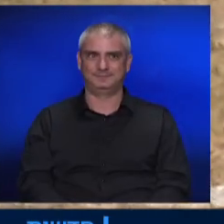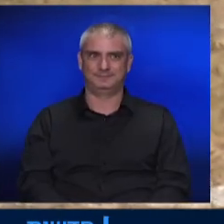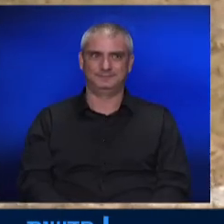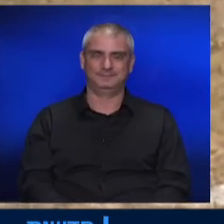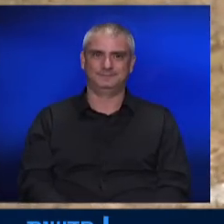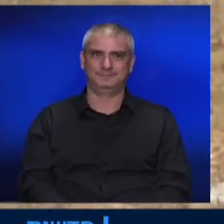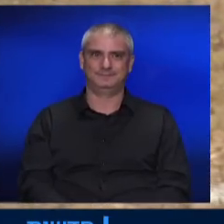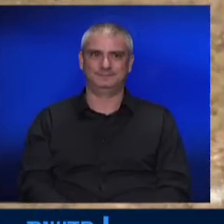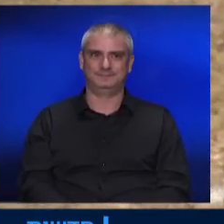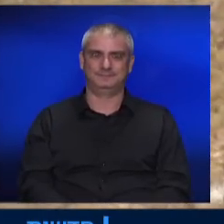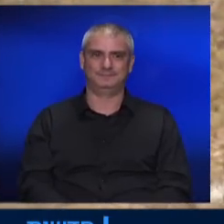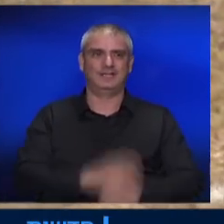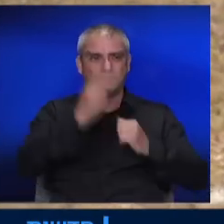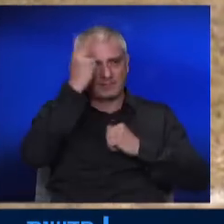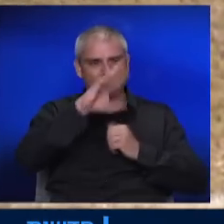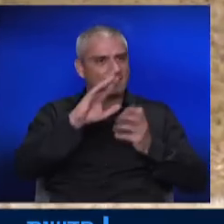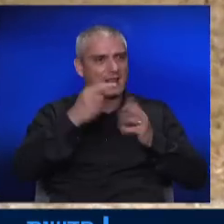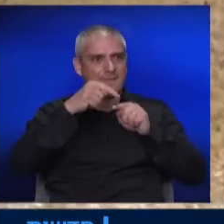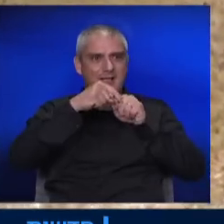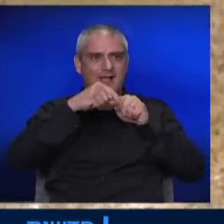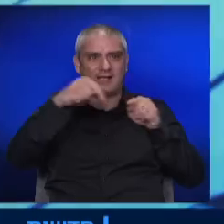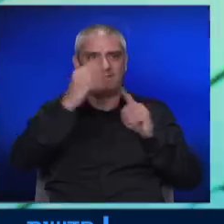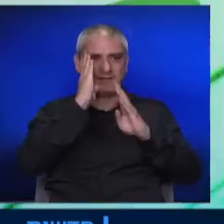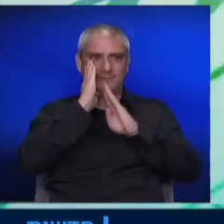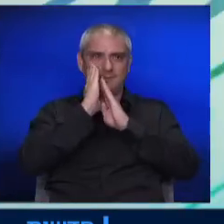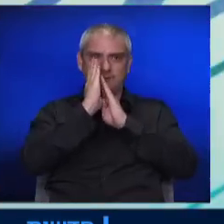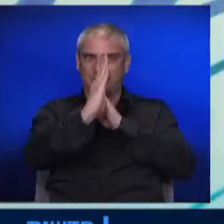עכשיו אתה מבין למה הקווים ישרים?